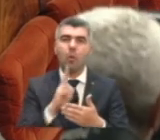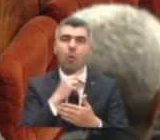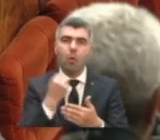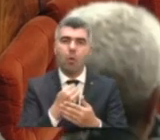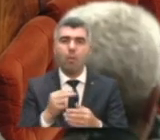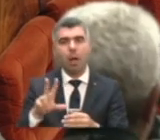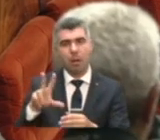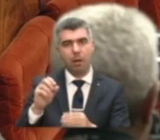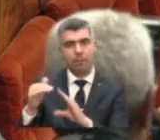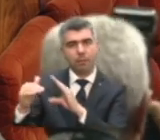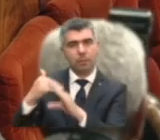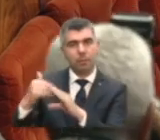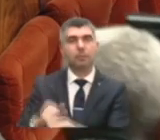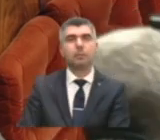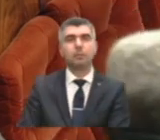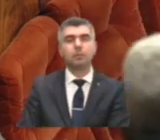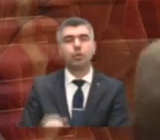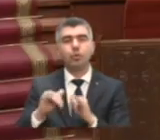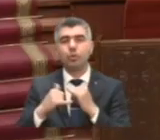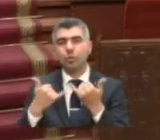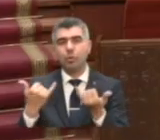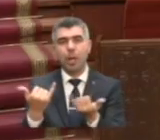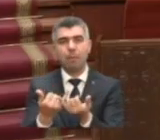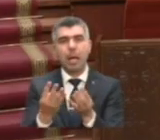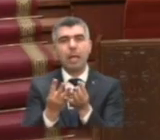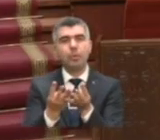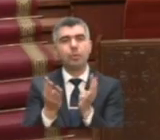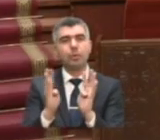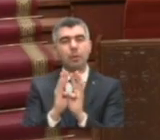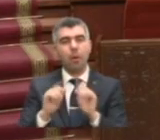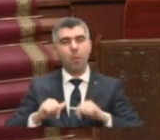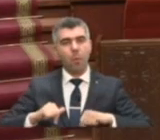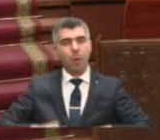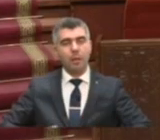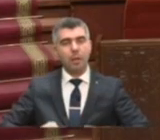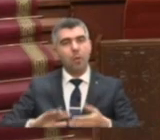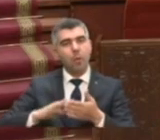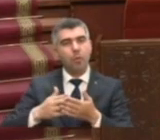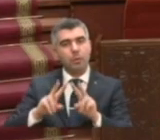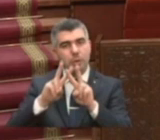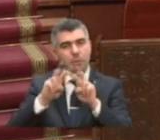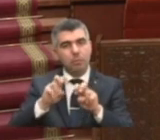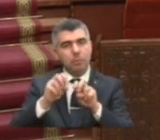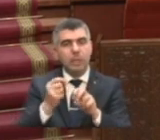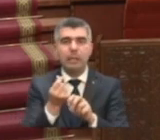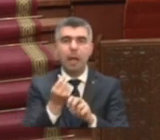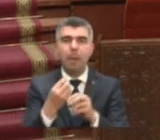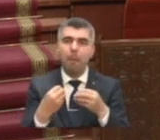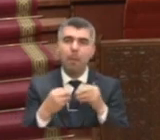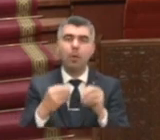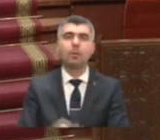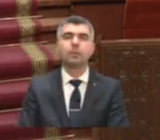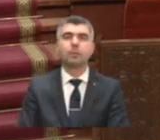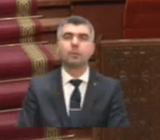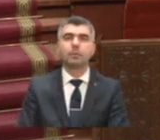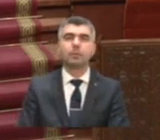الموضوع، بادرت إلى عقد اجتماع اللجنة البينوزارية لتتبع ومراقبة الأسعار،